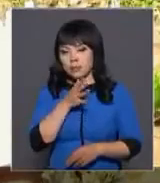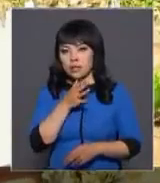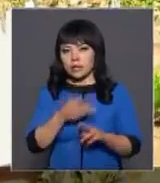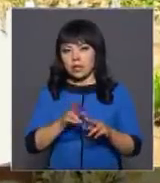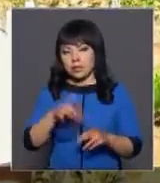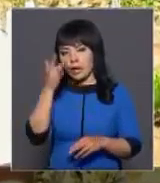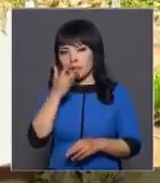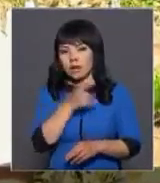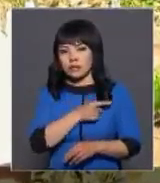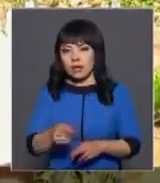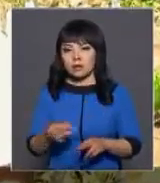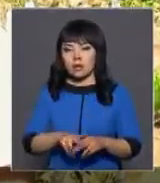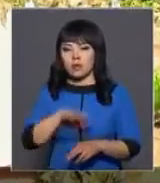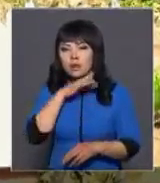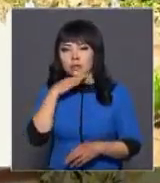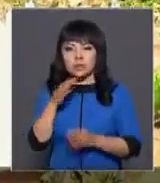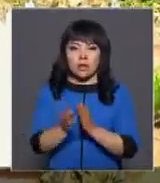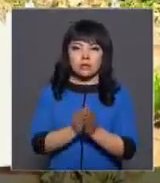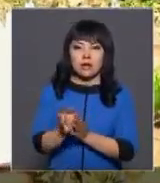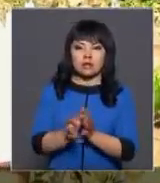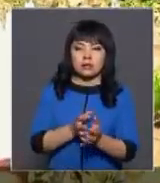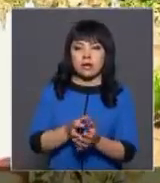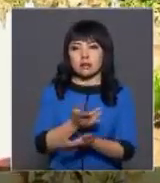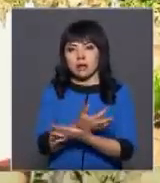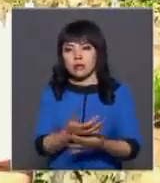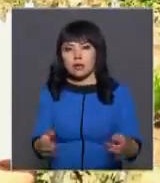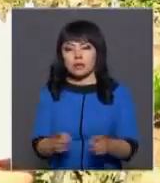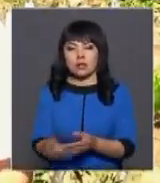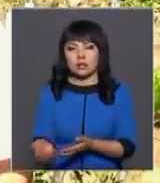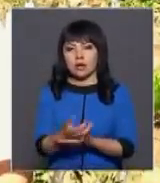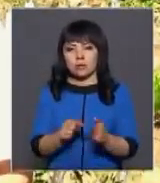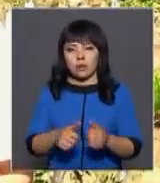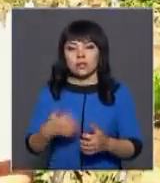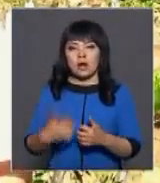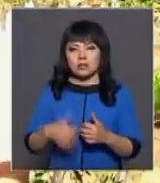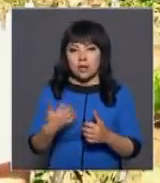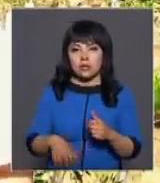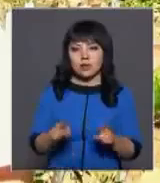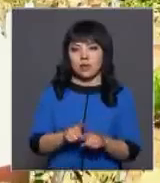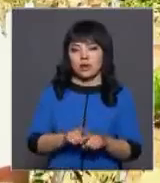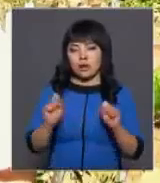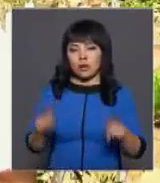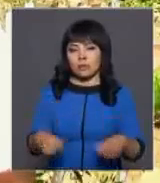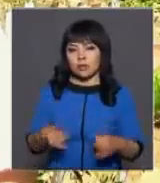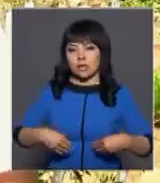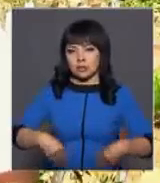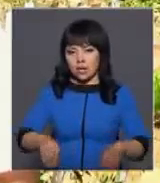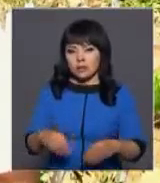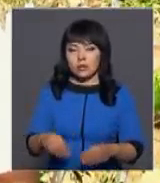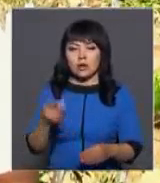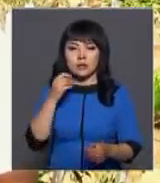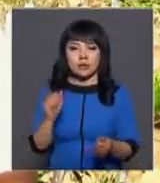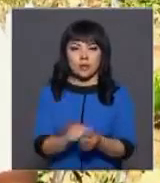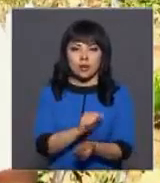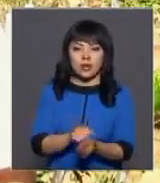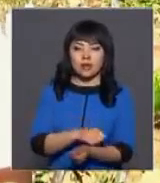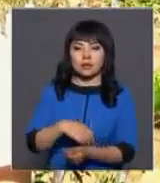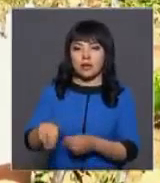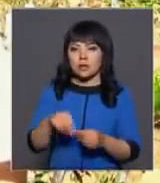бұрыш сияқты көптеген көкөніс түрлерін өсіреміз. Қыстыгүні 40 қабат егеміз. Аракідік жерді құнарландыру жұмысында жүргізіп